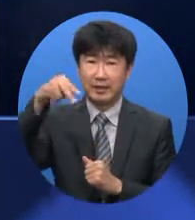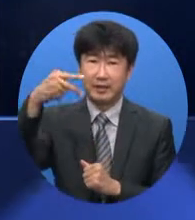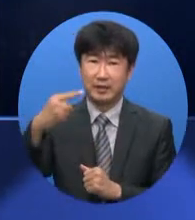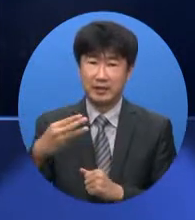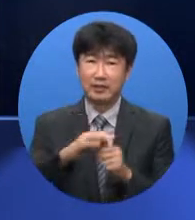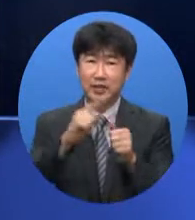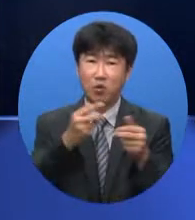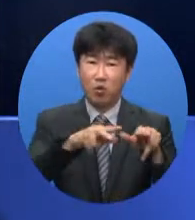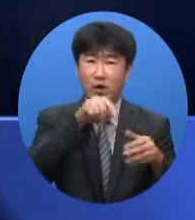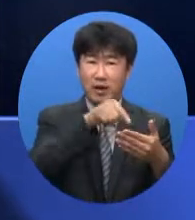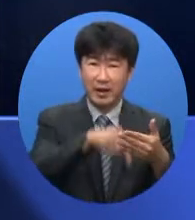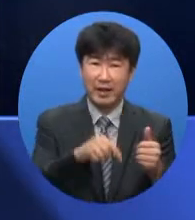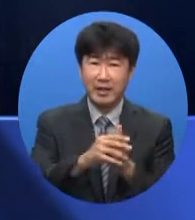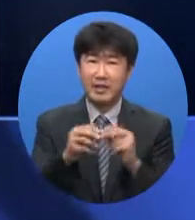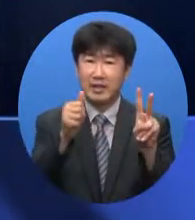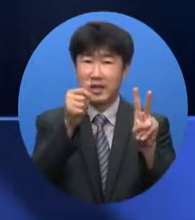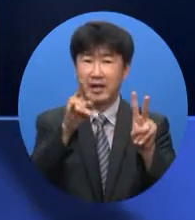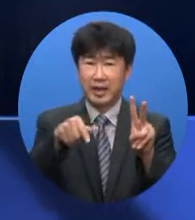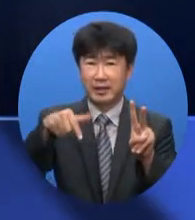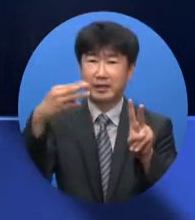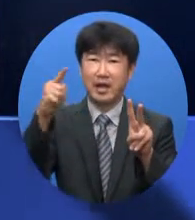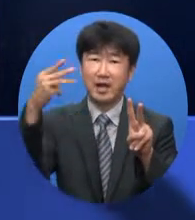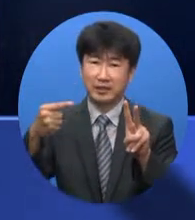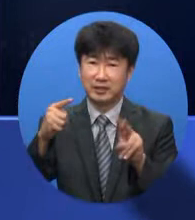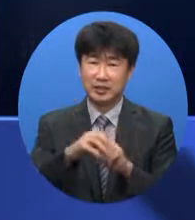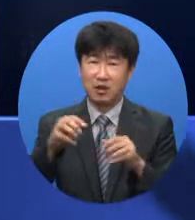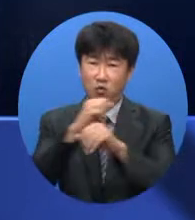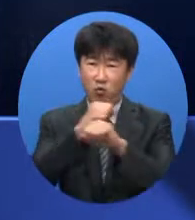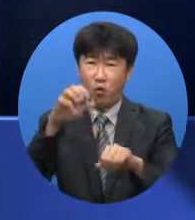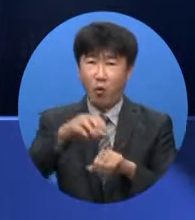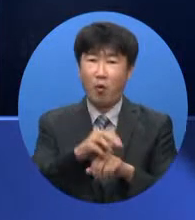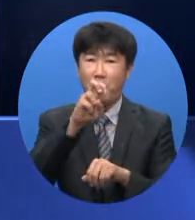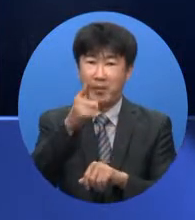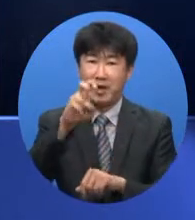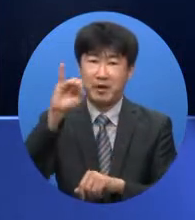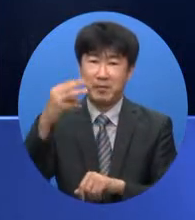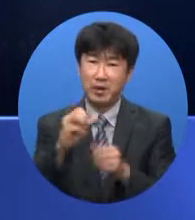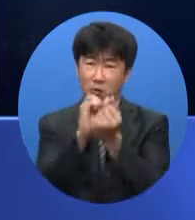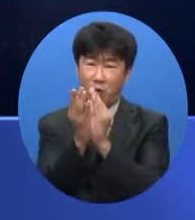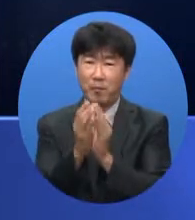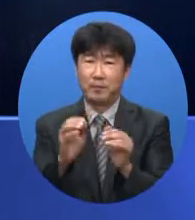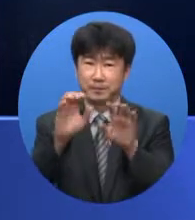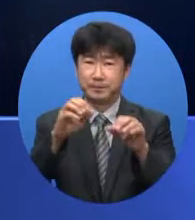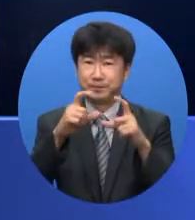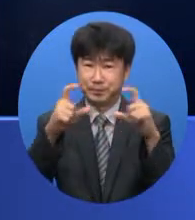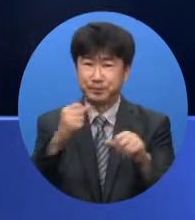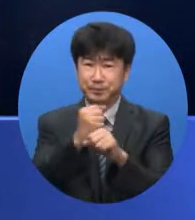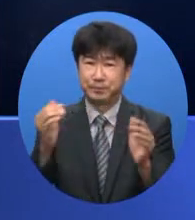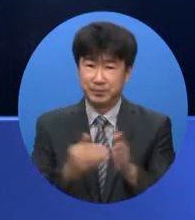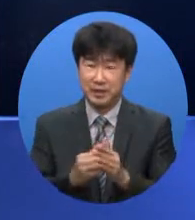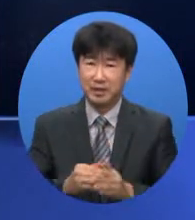생태공원대 유효지를 활용해 2헥타르 규모의 메밀꽃 재배 단지를 조성했는데요. 추석 전후면 새하얀